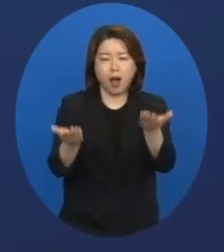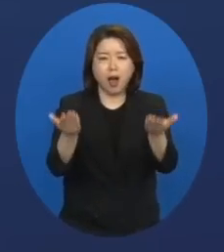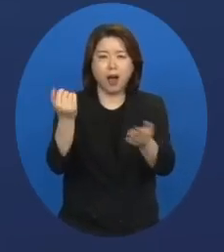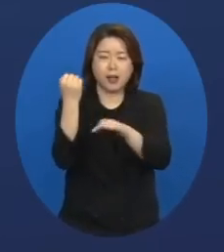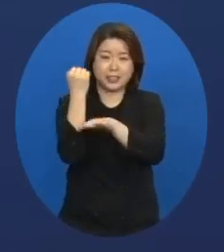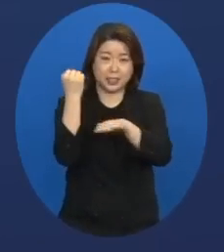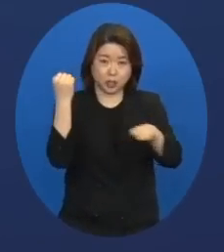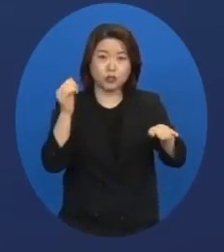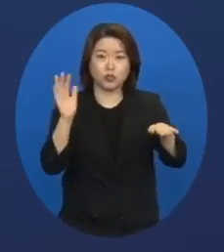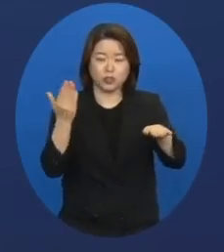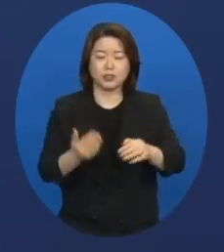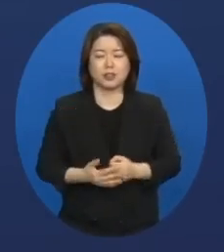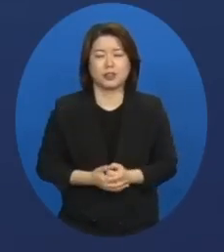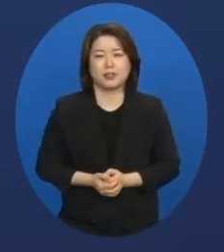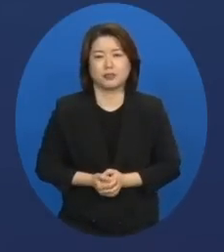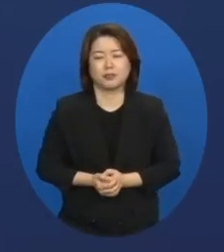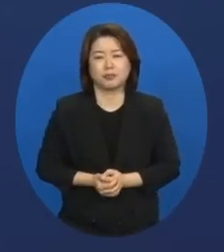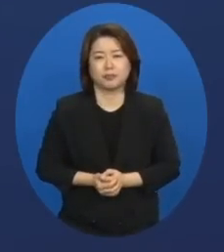기준이라는 것이죠.